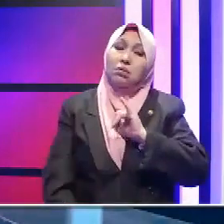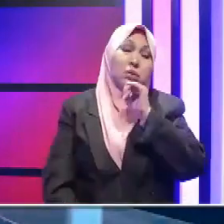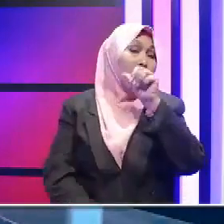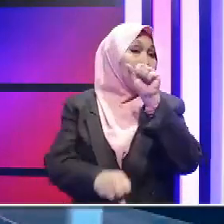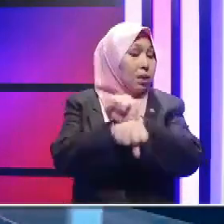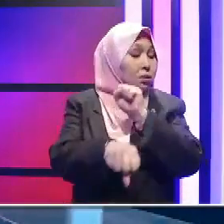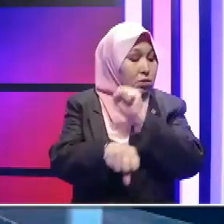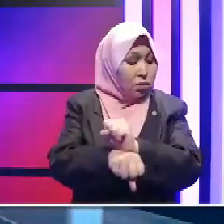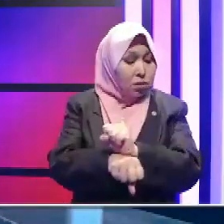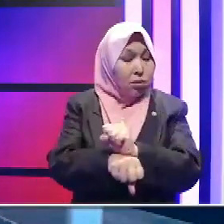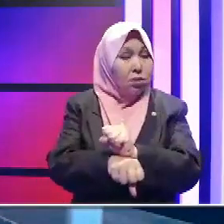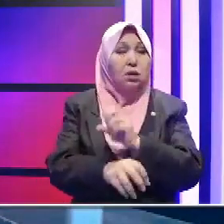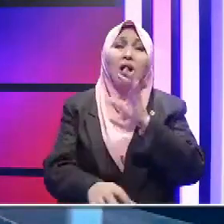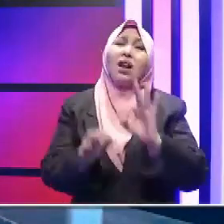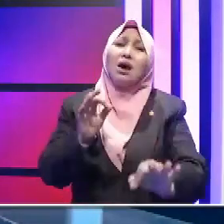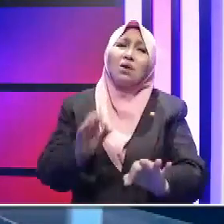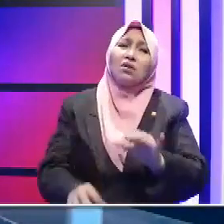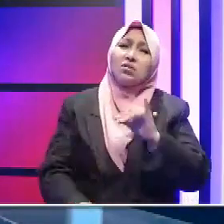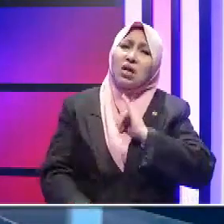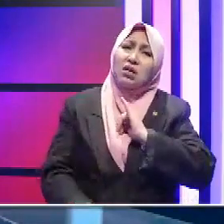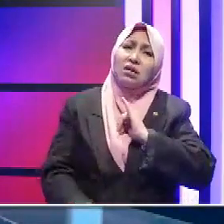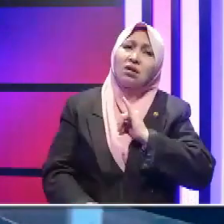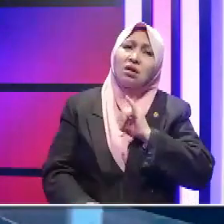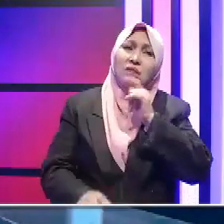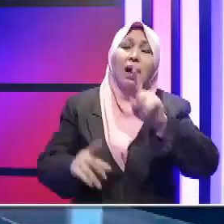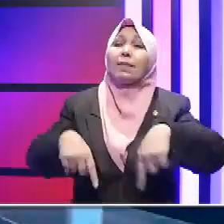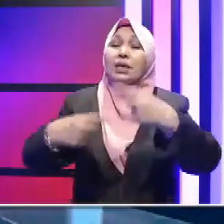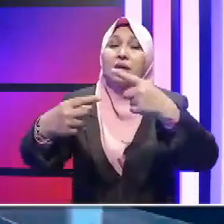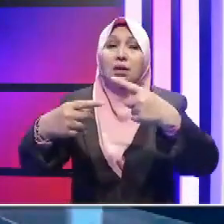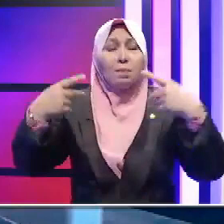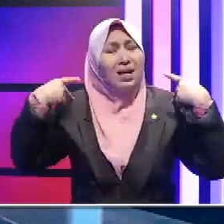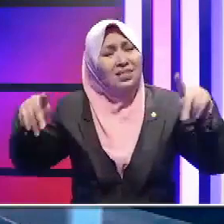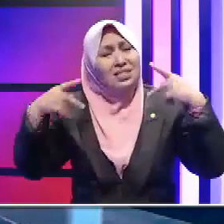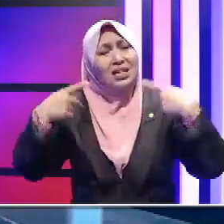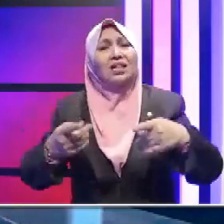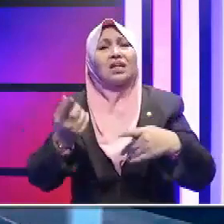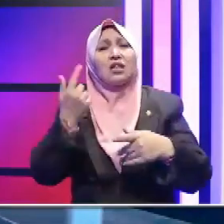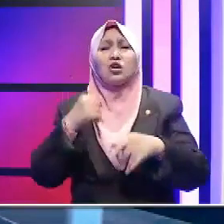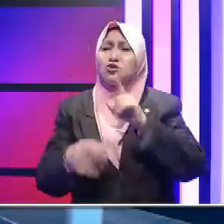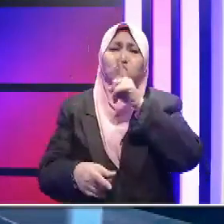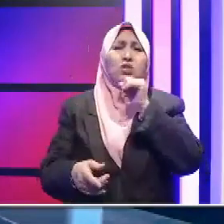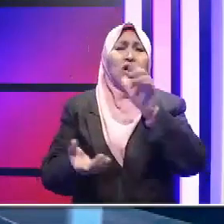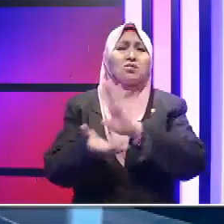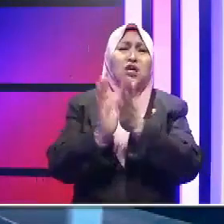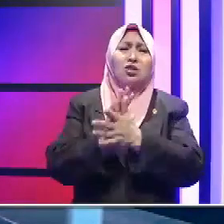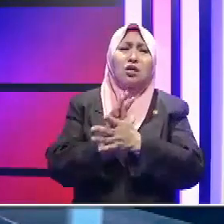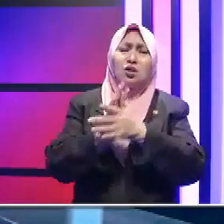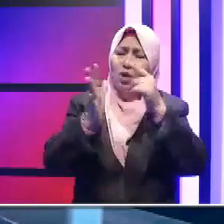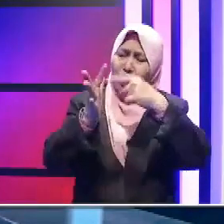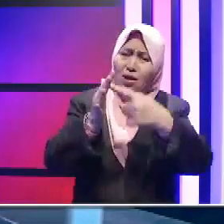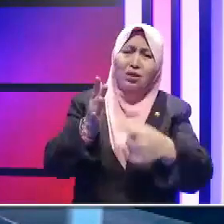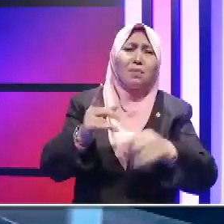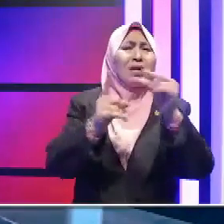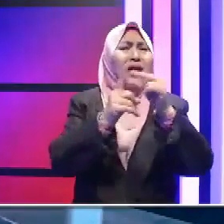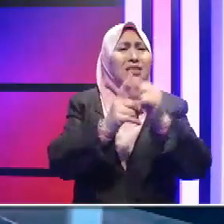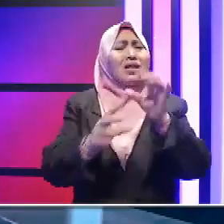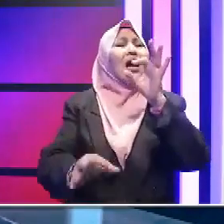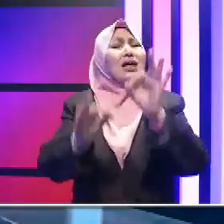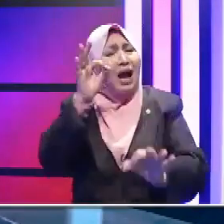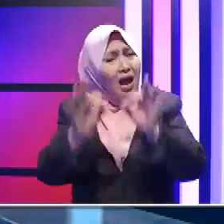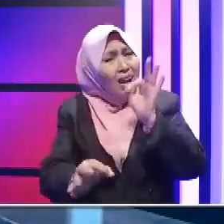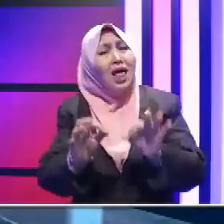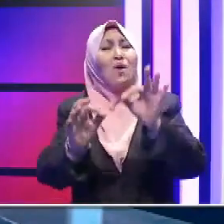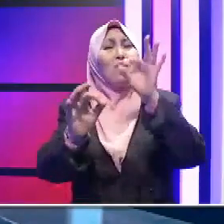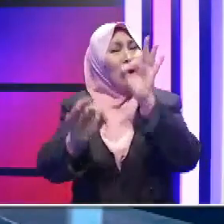bekerja di sini kalaulah Saya tidak pergi ke pasar tadi pasti tidak berlaku sekian sekian kepekaan kalau ini